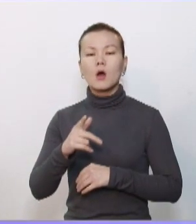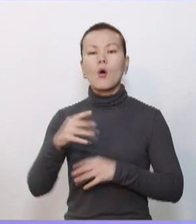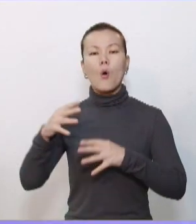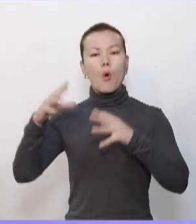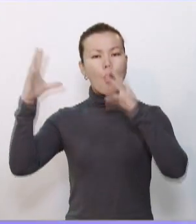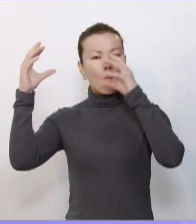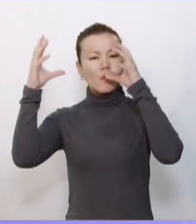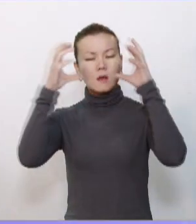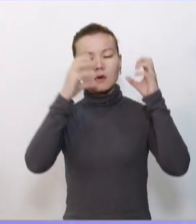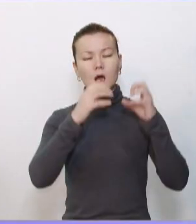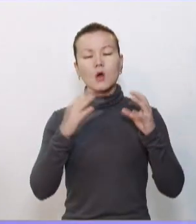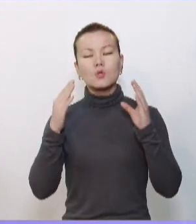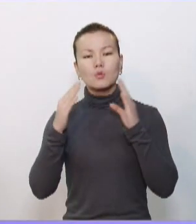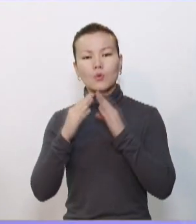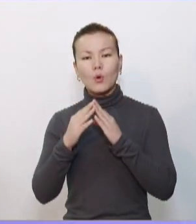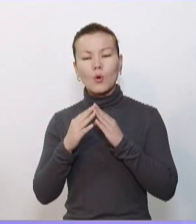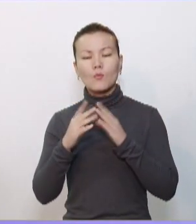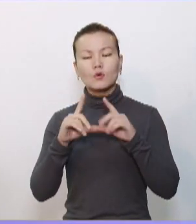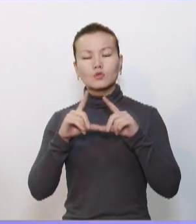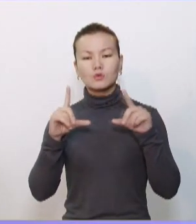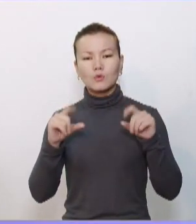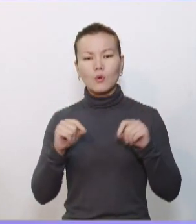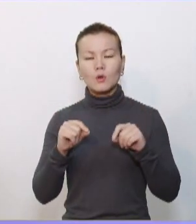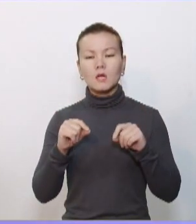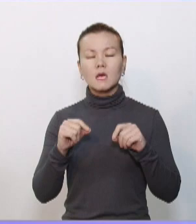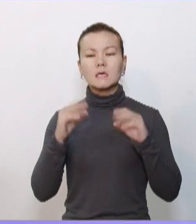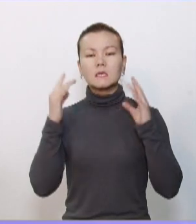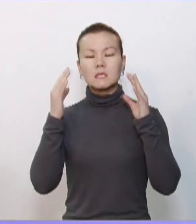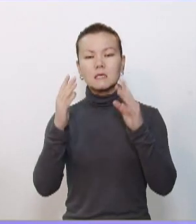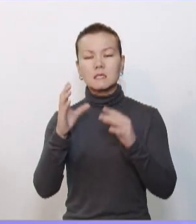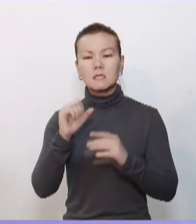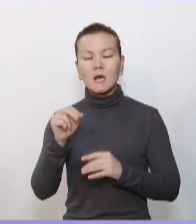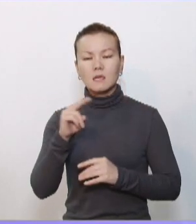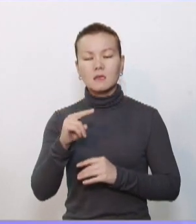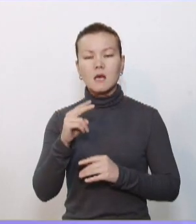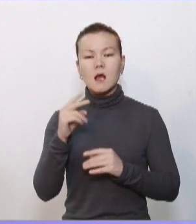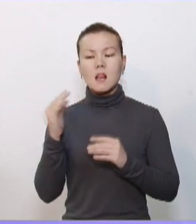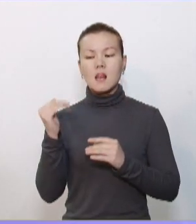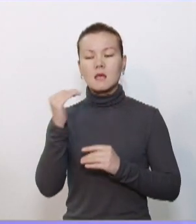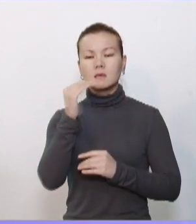школа, дом, сад, лестница, цветок.